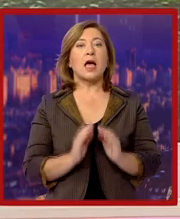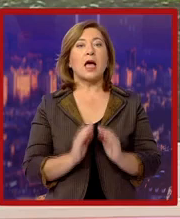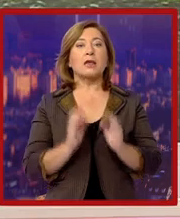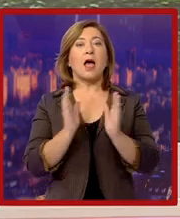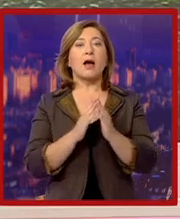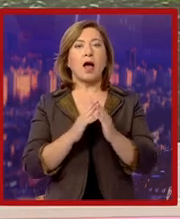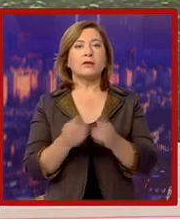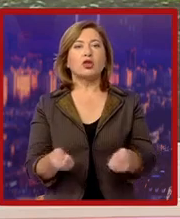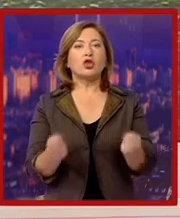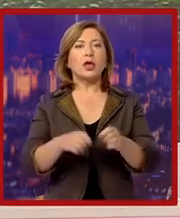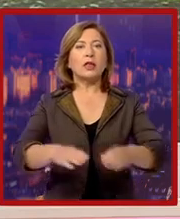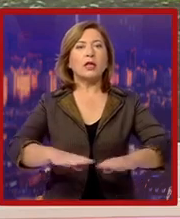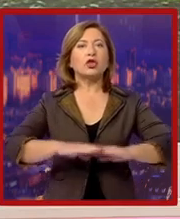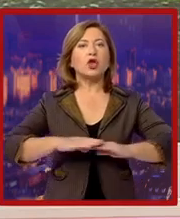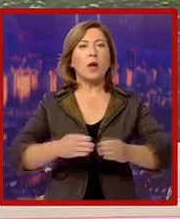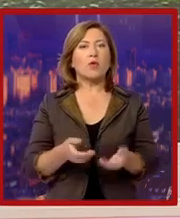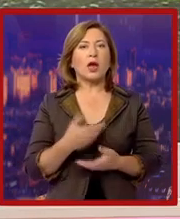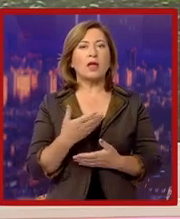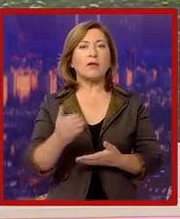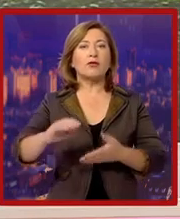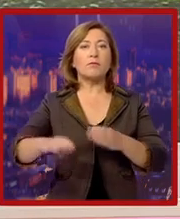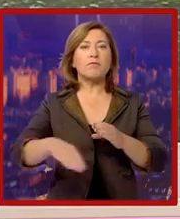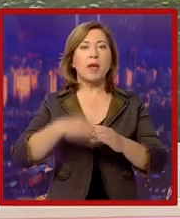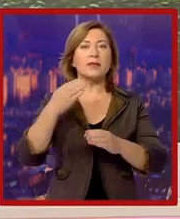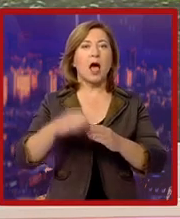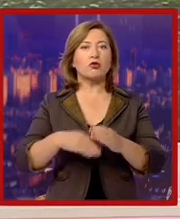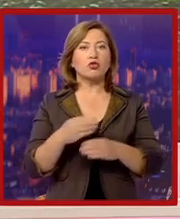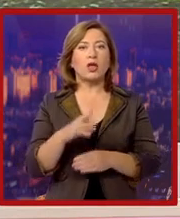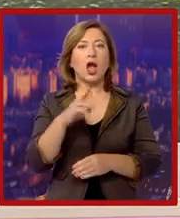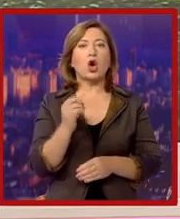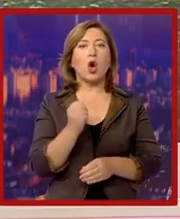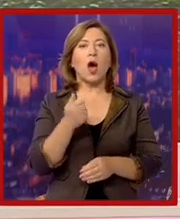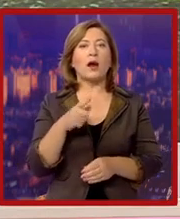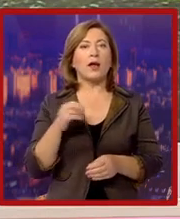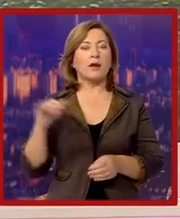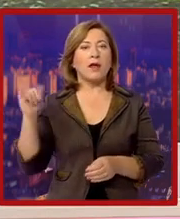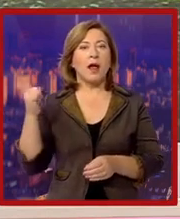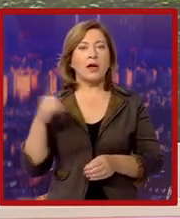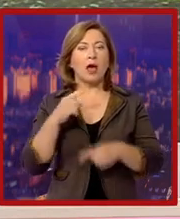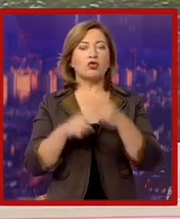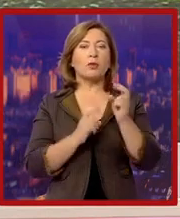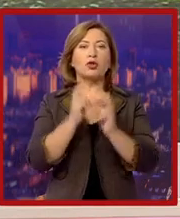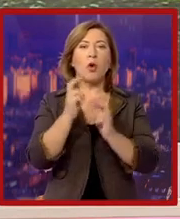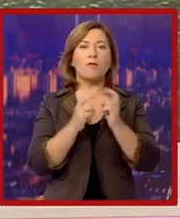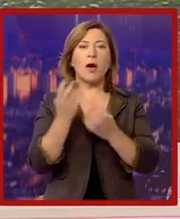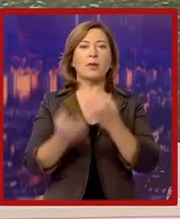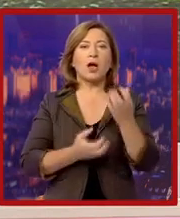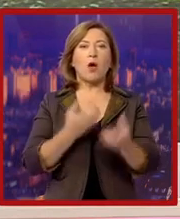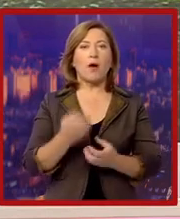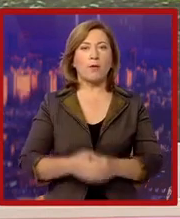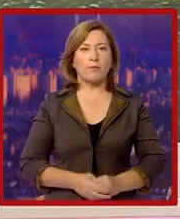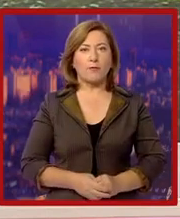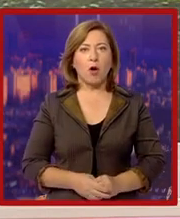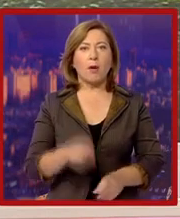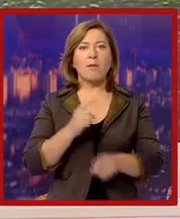Stați în casă și închideți geamurile, a fost mesajul primit aseară prin RoAlert de locuitorii din Iași după ce o fabrică de textil a fost mistuită de un